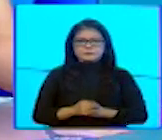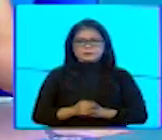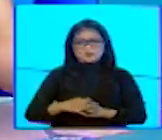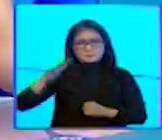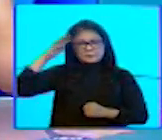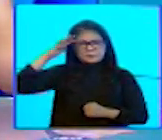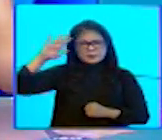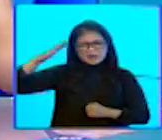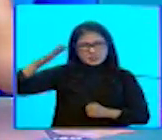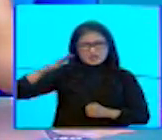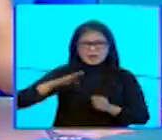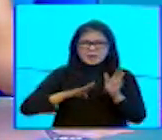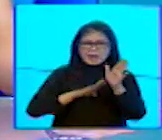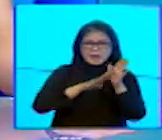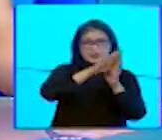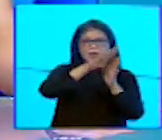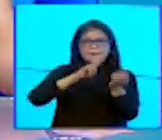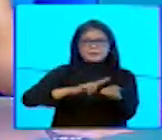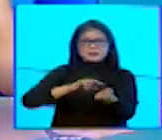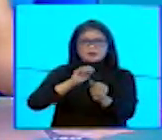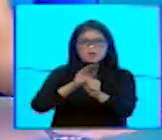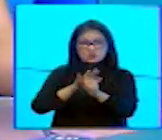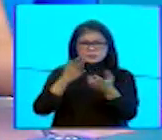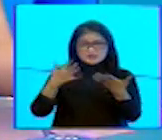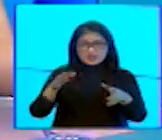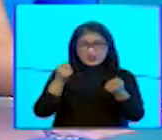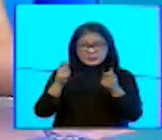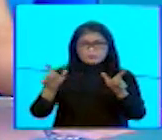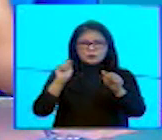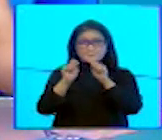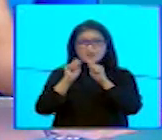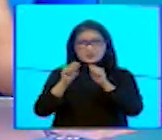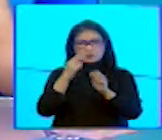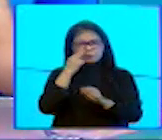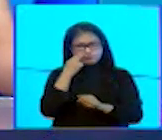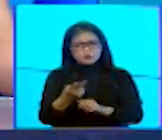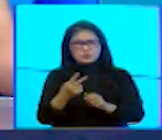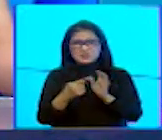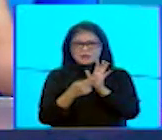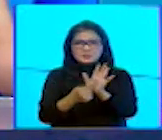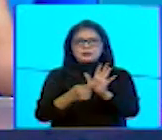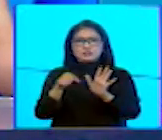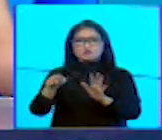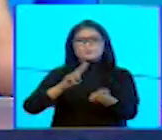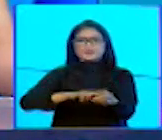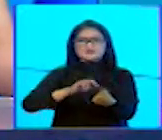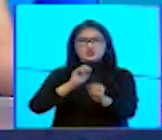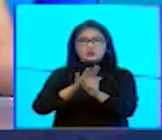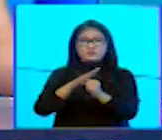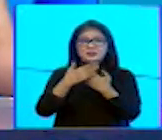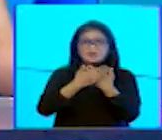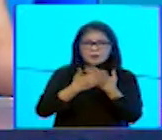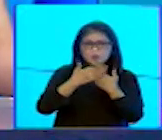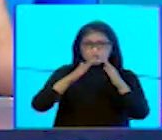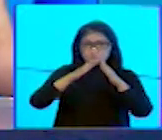Mirsa, prediksi akan lonjakan pasien COVID-19 pasca libur lebaran terbukti nyata. Pasien COVID-19 yang dirawat di Rumah Sakit Darurat